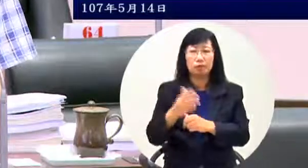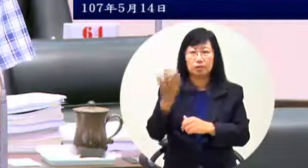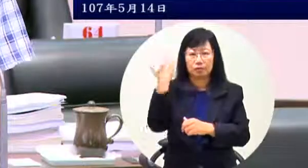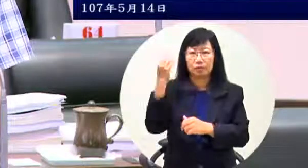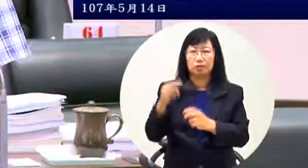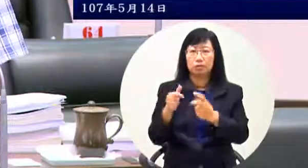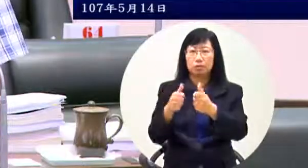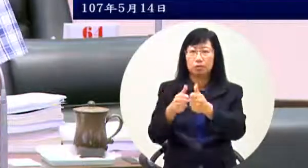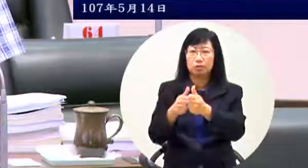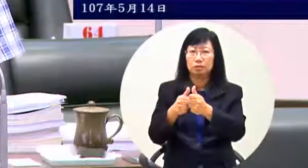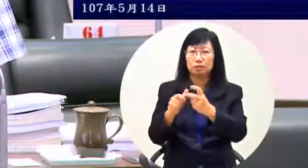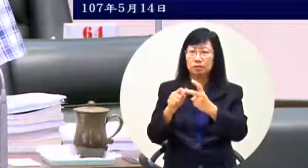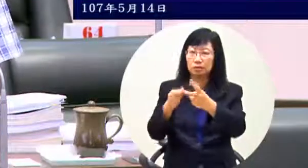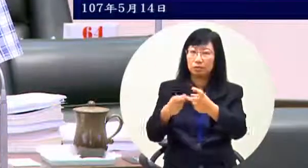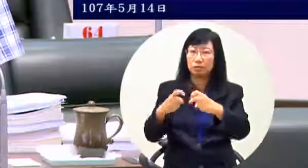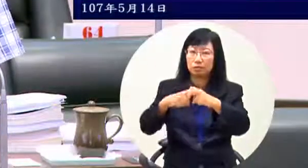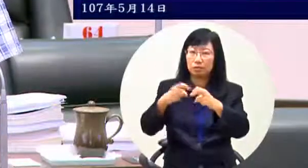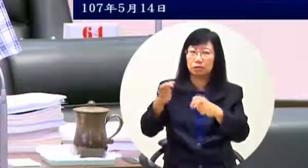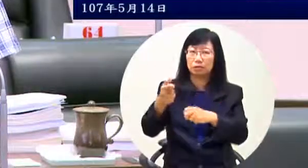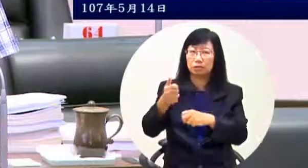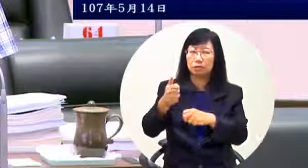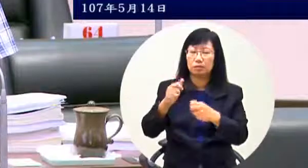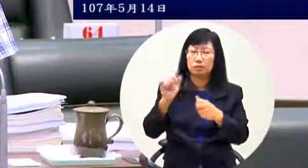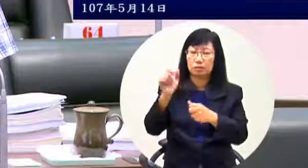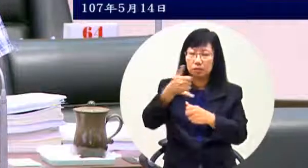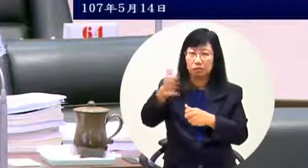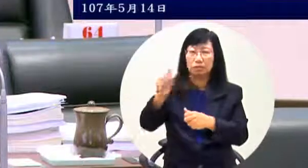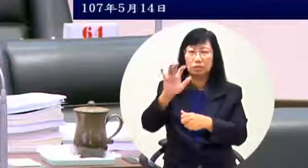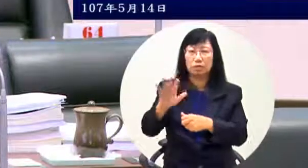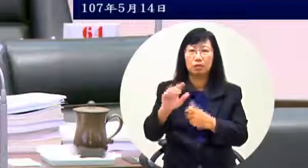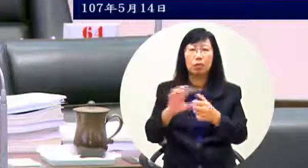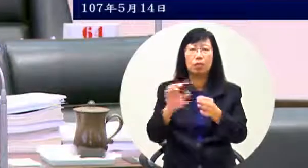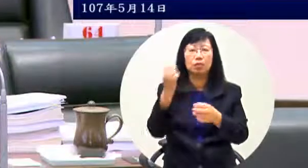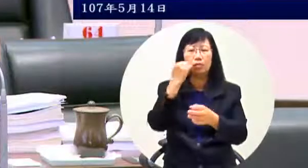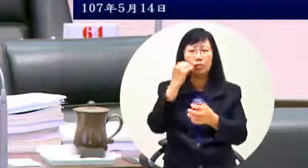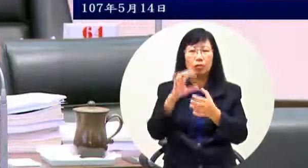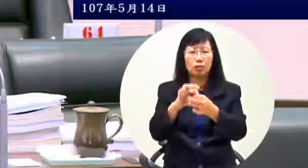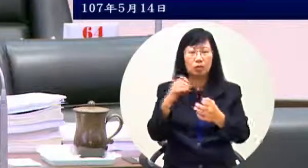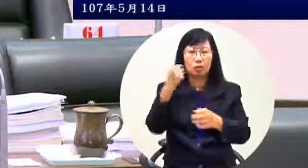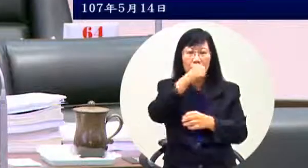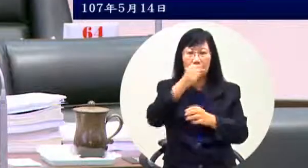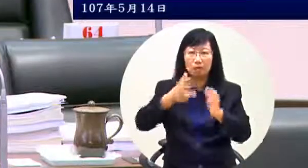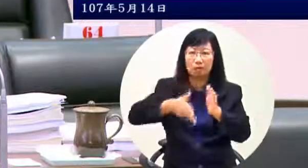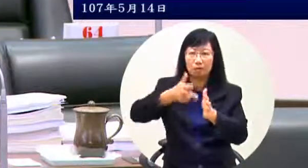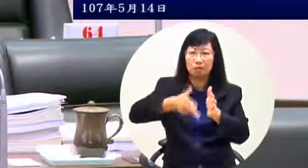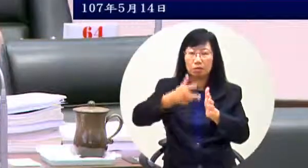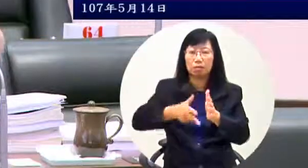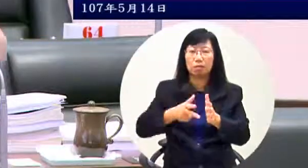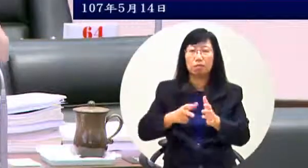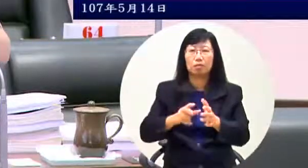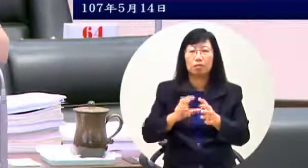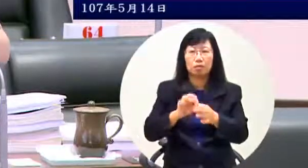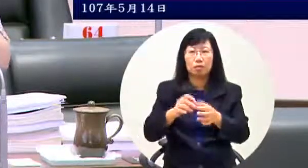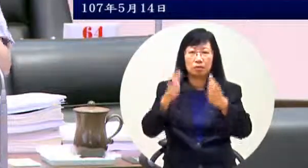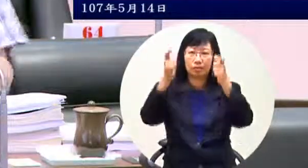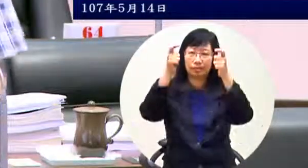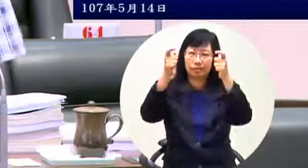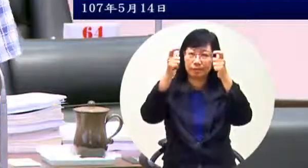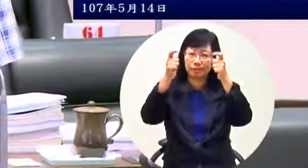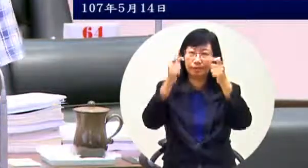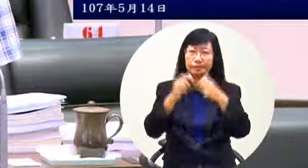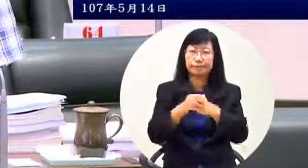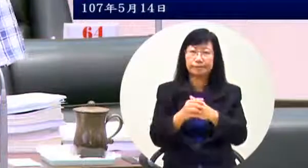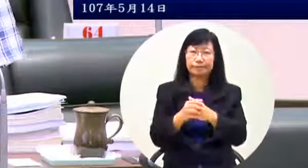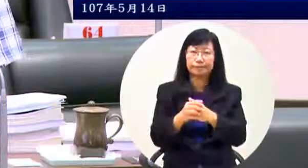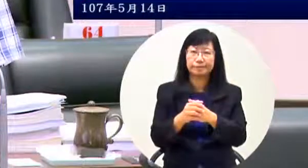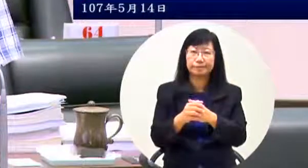啥？因为纵贯铁路台铁分隔了高雄左这个南，等于是东西